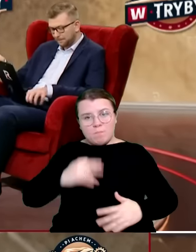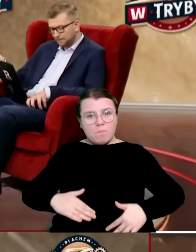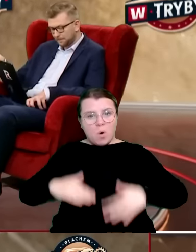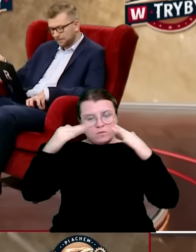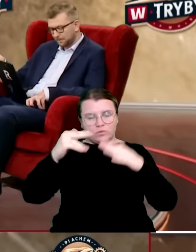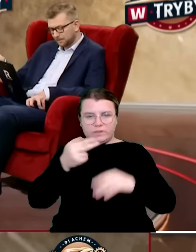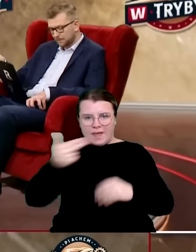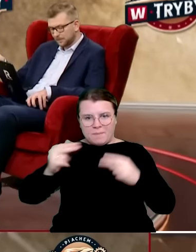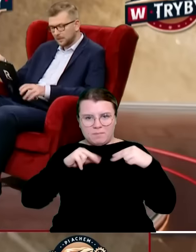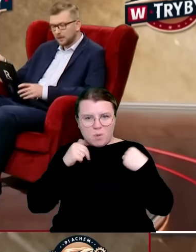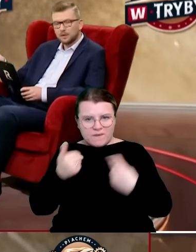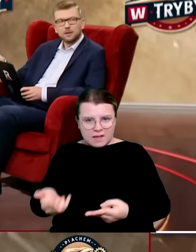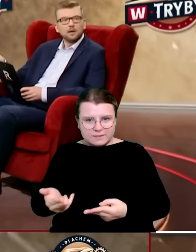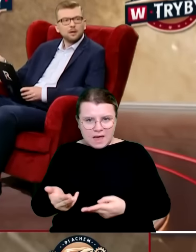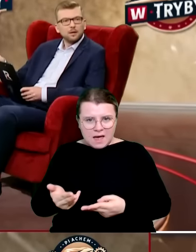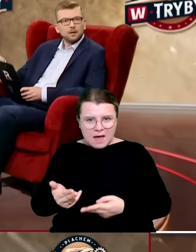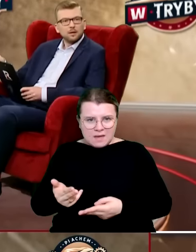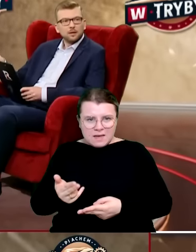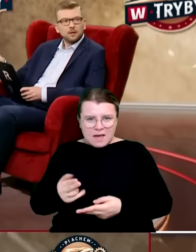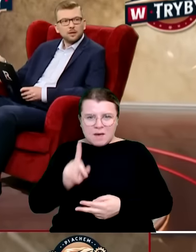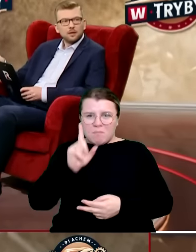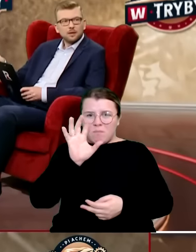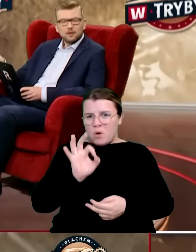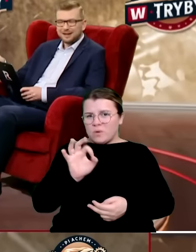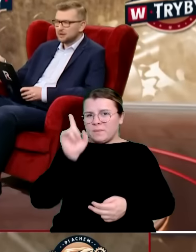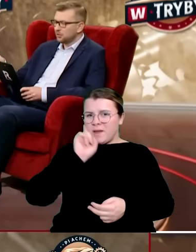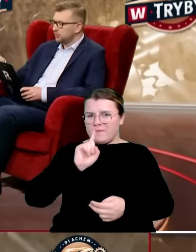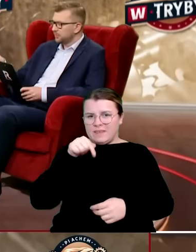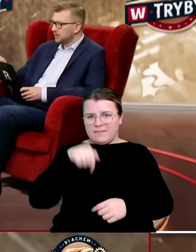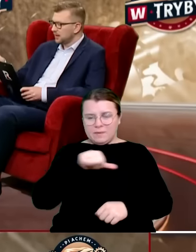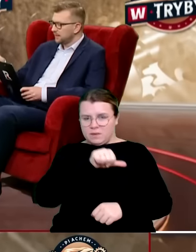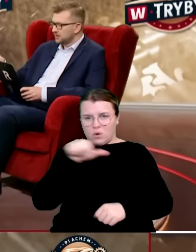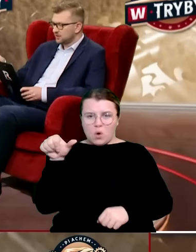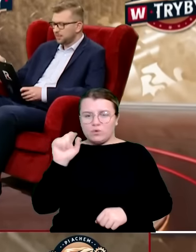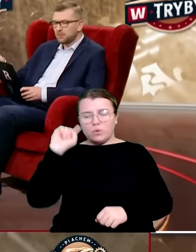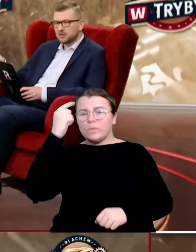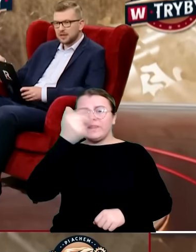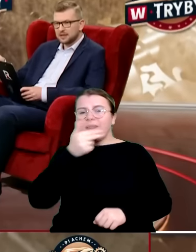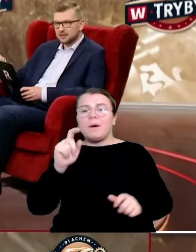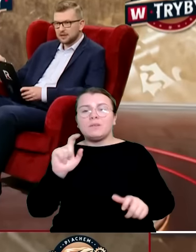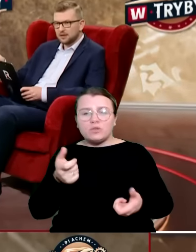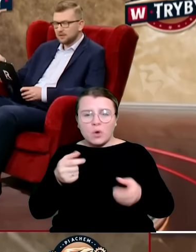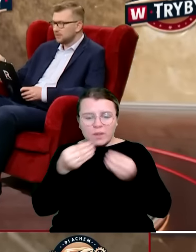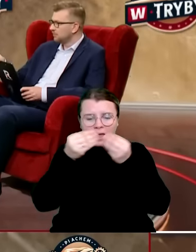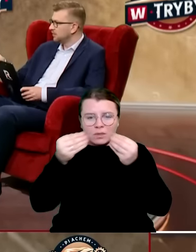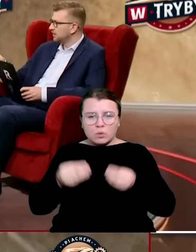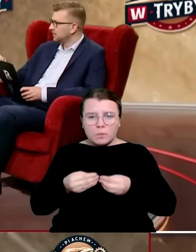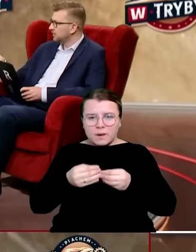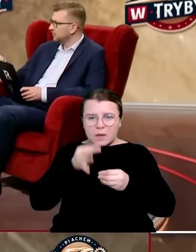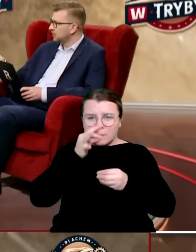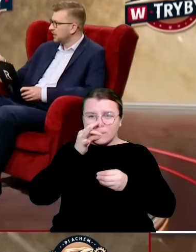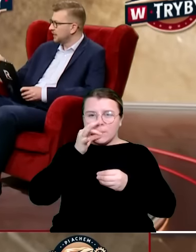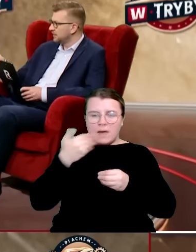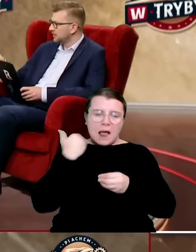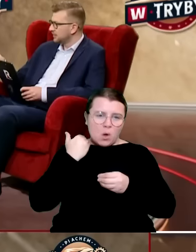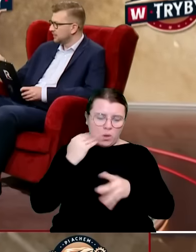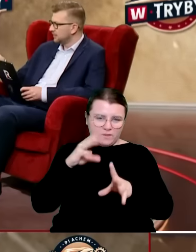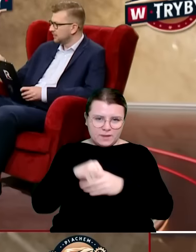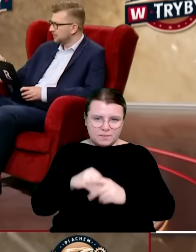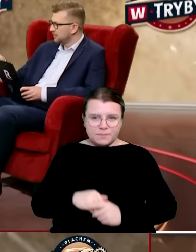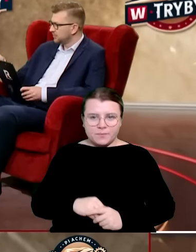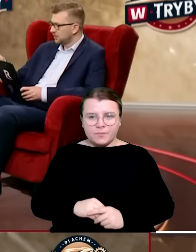numer jeden tego tygodnia miały być te alkotubki, nie? Alkotubki, ale wiesz, no. Pomoc jest. Są